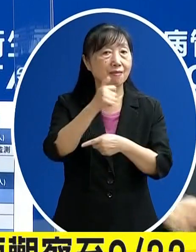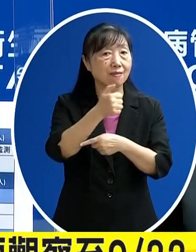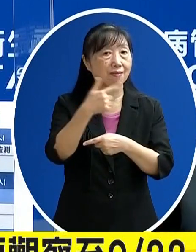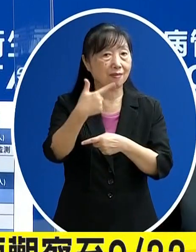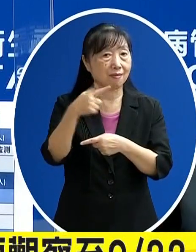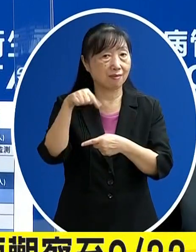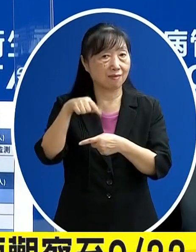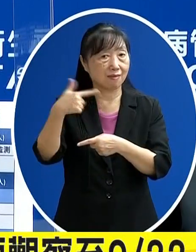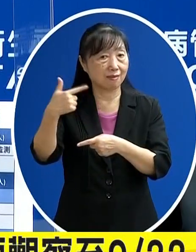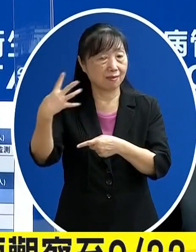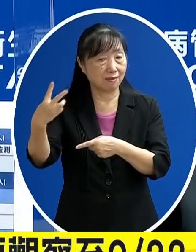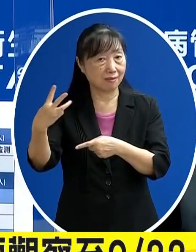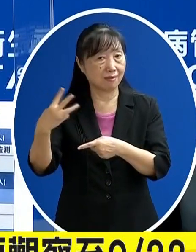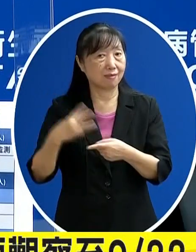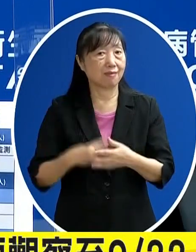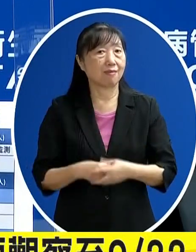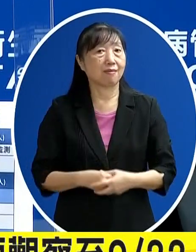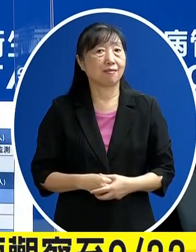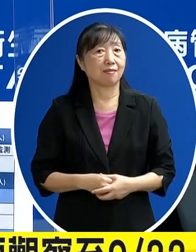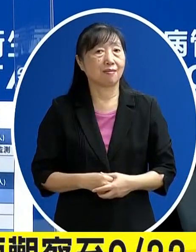是56.63%。